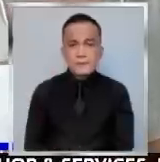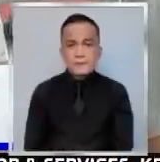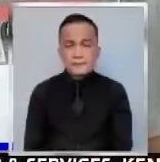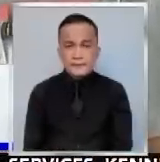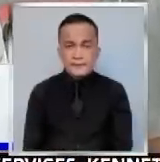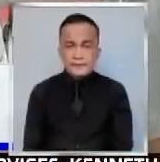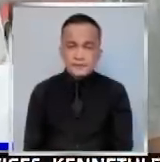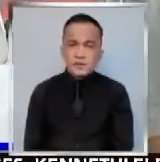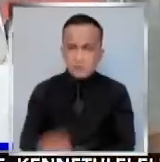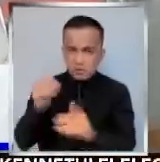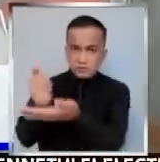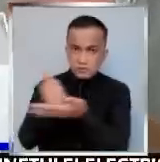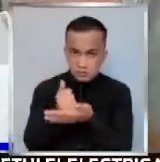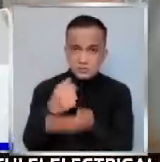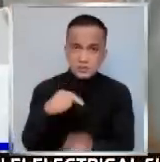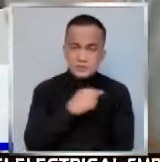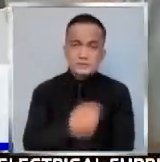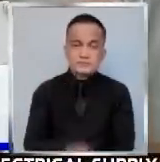sana po tulungan po kami